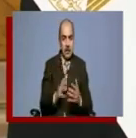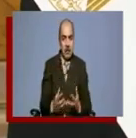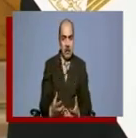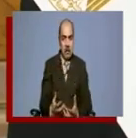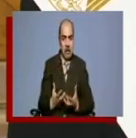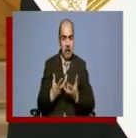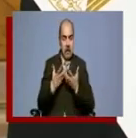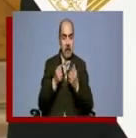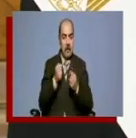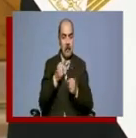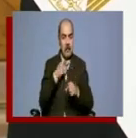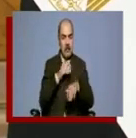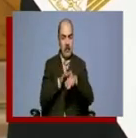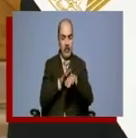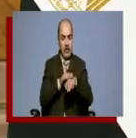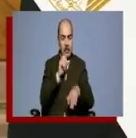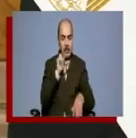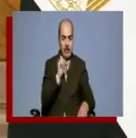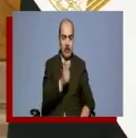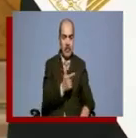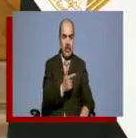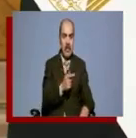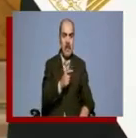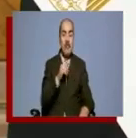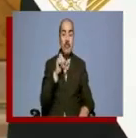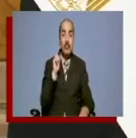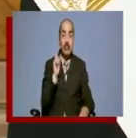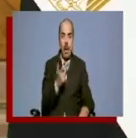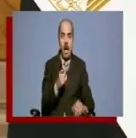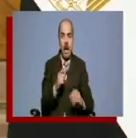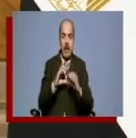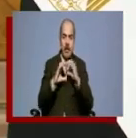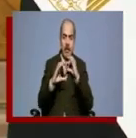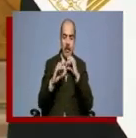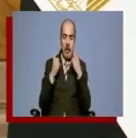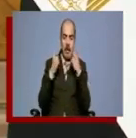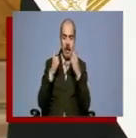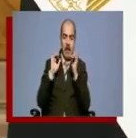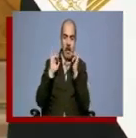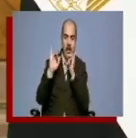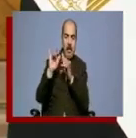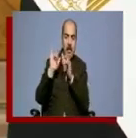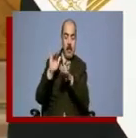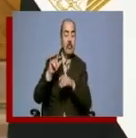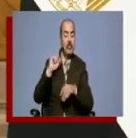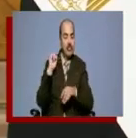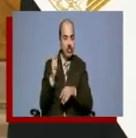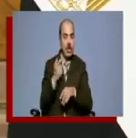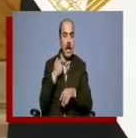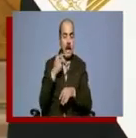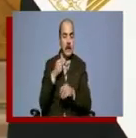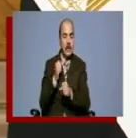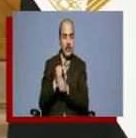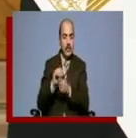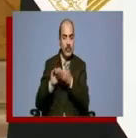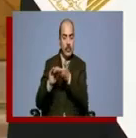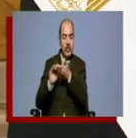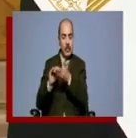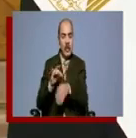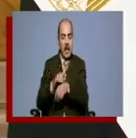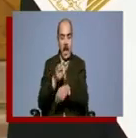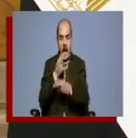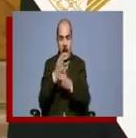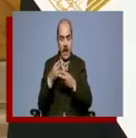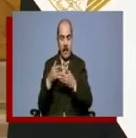هم كانوا شعب بلا ارض وان فلسطين دي ارض بلا شعب يب هم مش شايفي الفلسطيني اصلا فعايزين يقولوا ان هم يفضوا الارض دي عشان